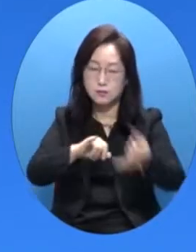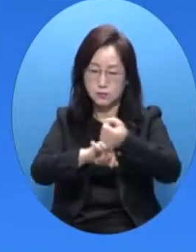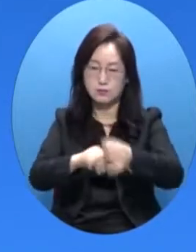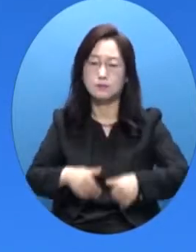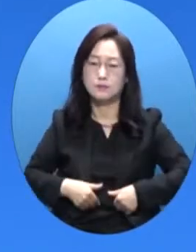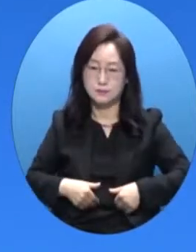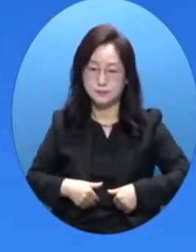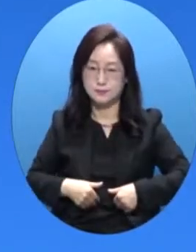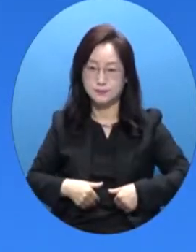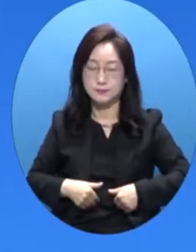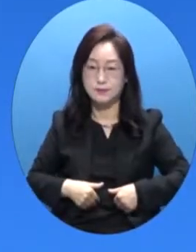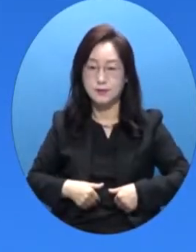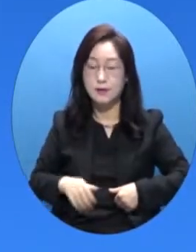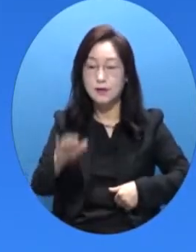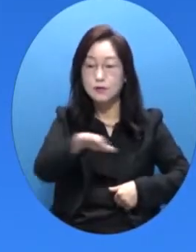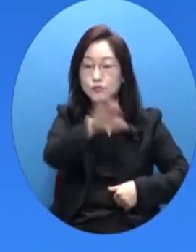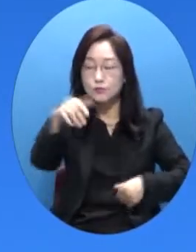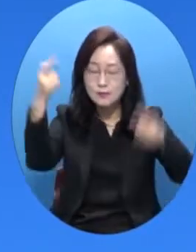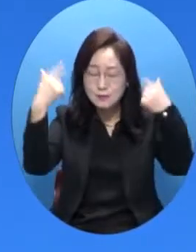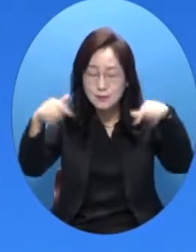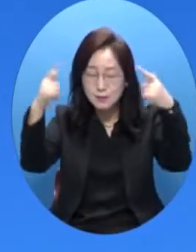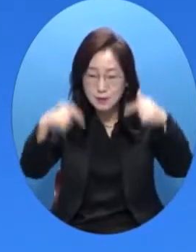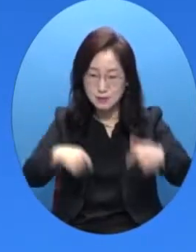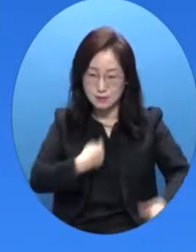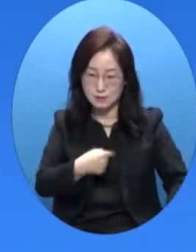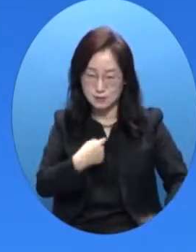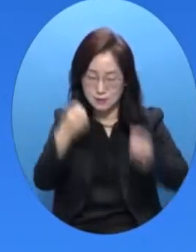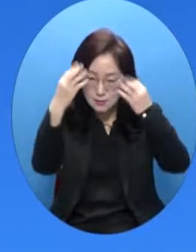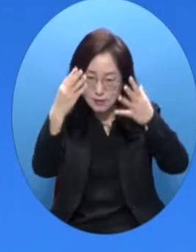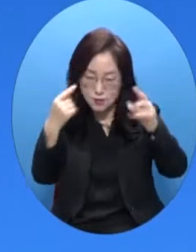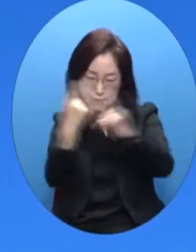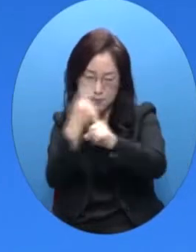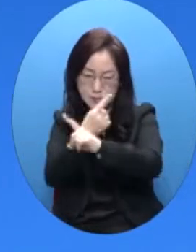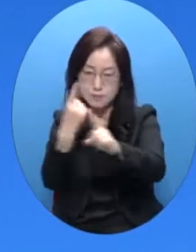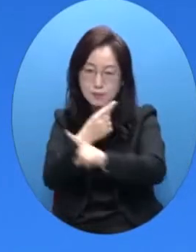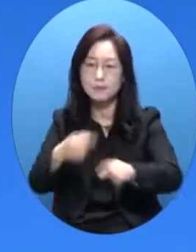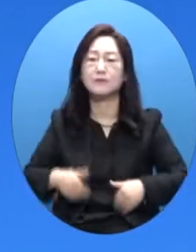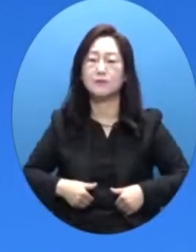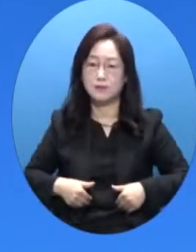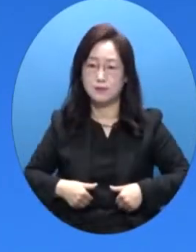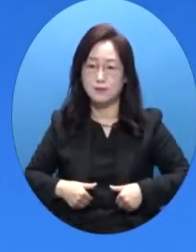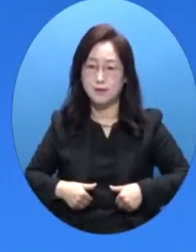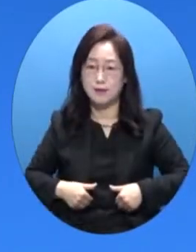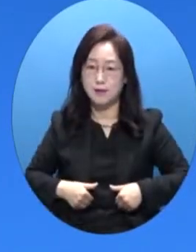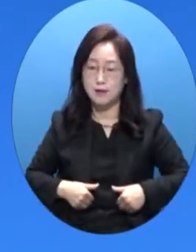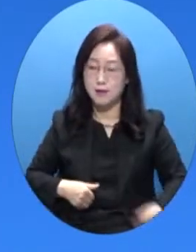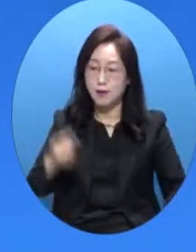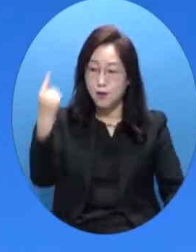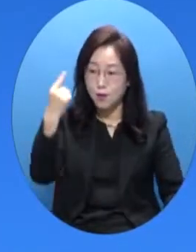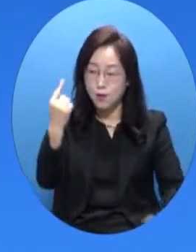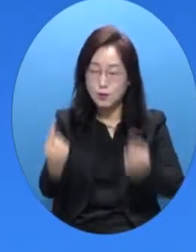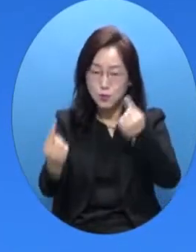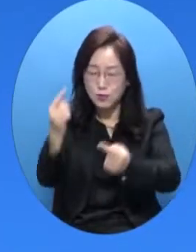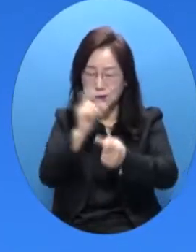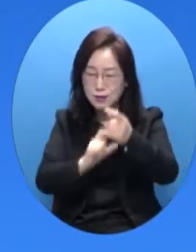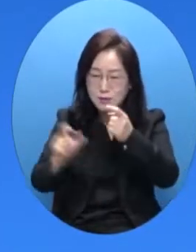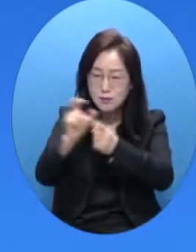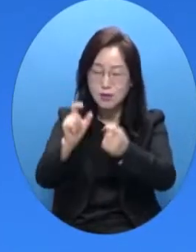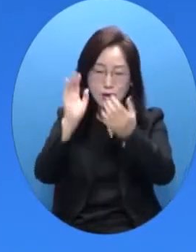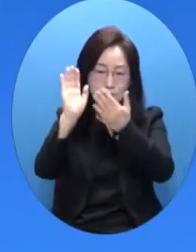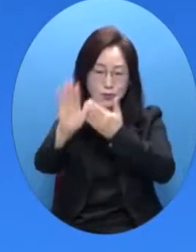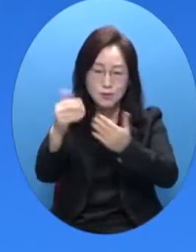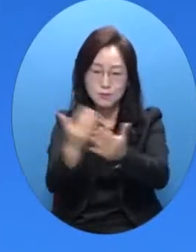것입니다. 늘 우리는 날마다 자신을 개혁해야 됩니다. 날마다 새로워져야 됩니다. 어제보다 오늘이 더 나고 오늘보다 내일이 더